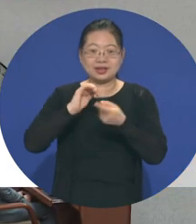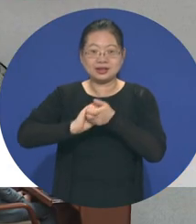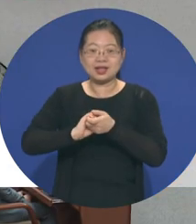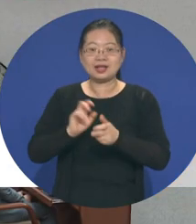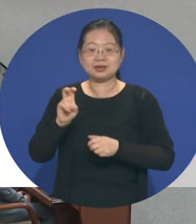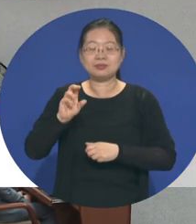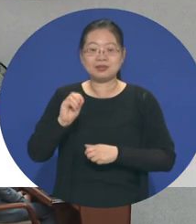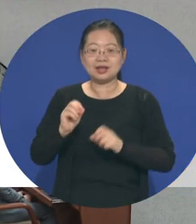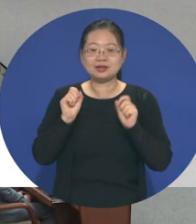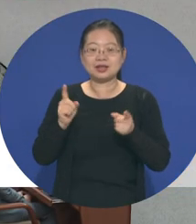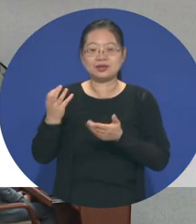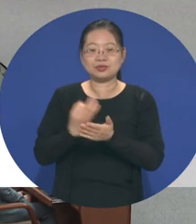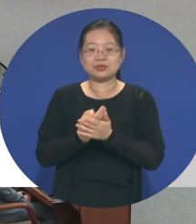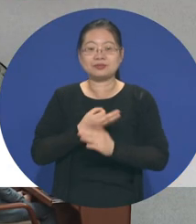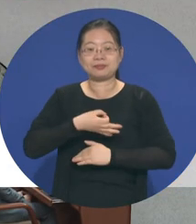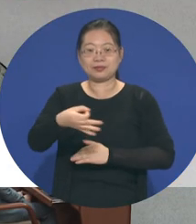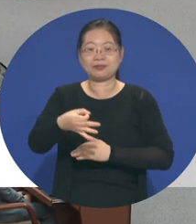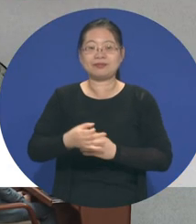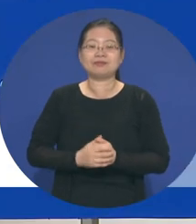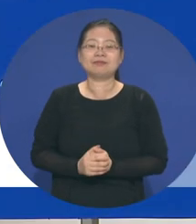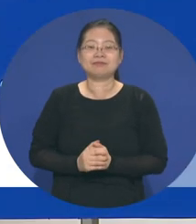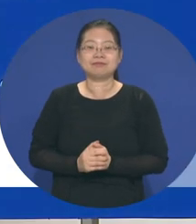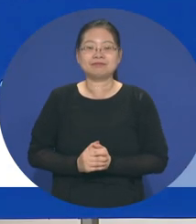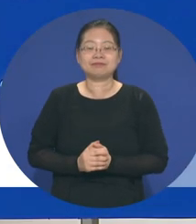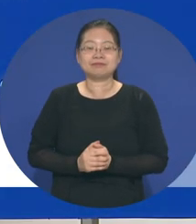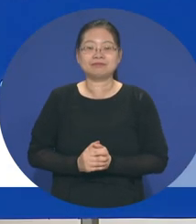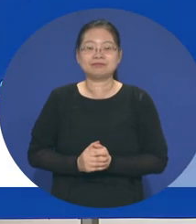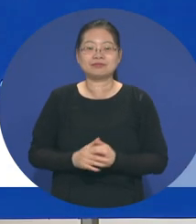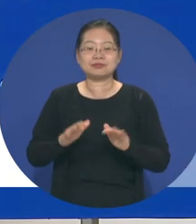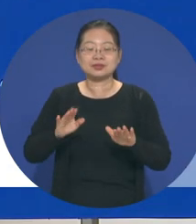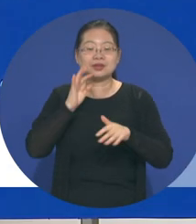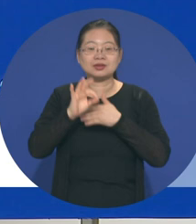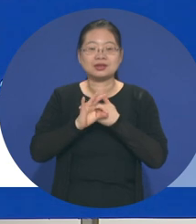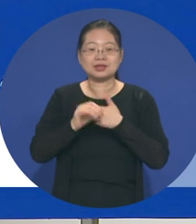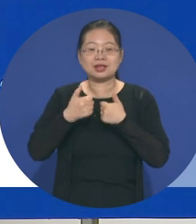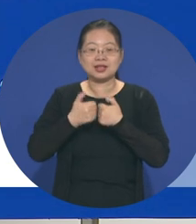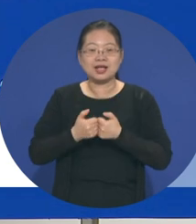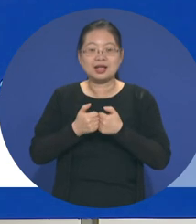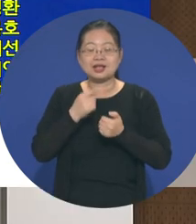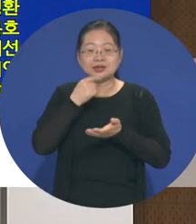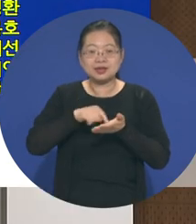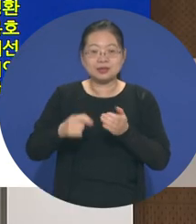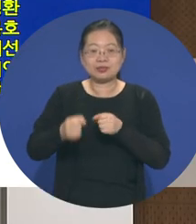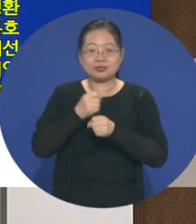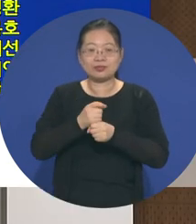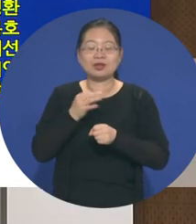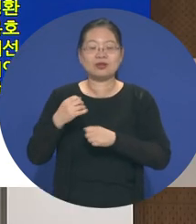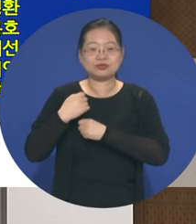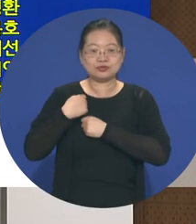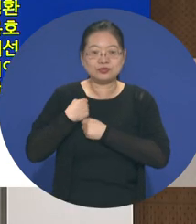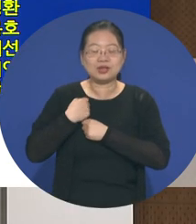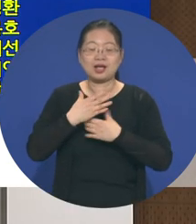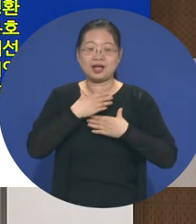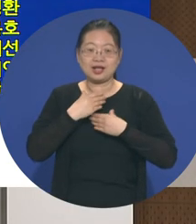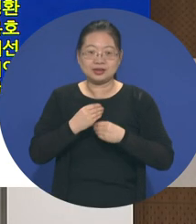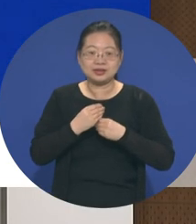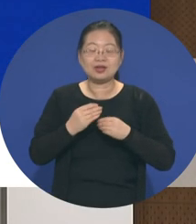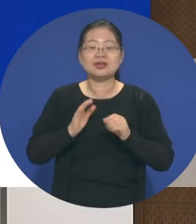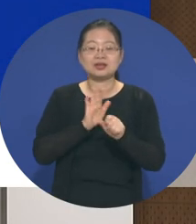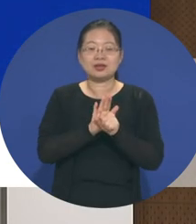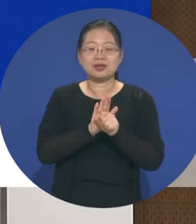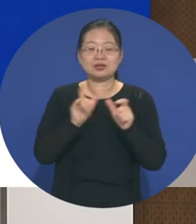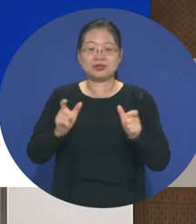20만 원의 기회 소득이 지급될 전망입니다 이번 임시회에서는 경기도 재난 복구 지원 군장병 안전 확보 및 지원